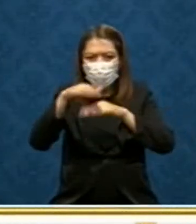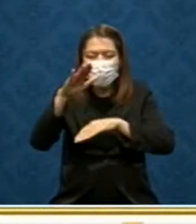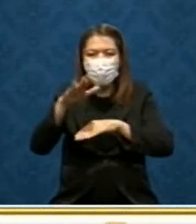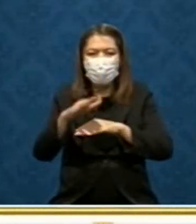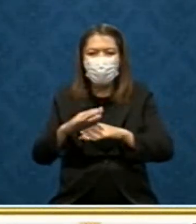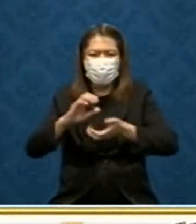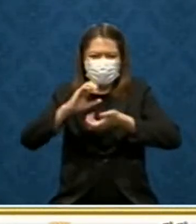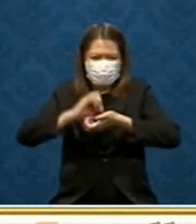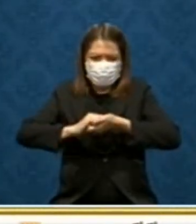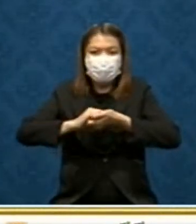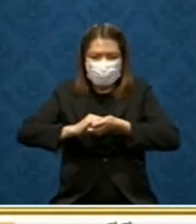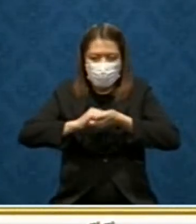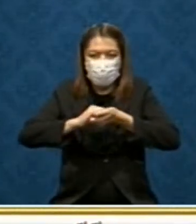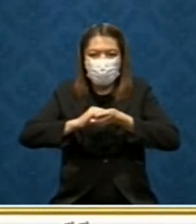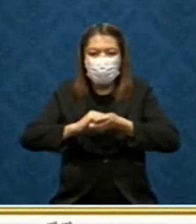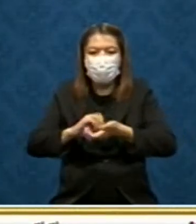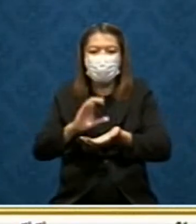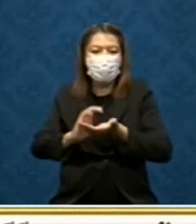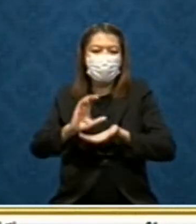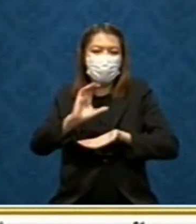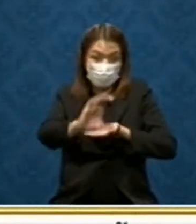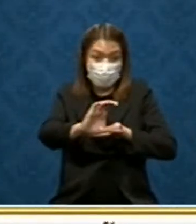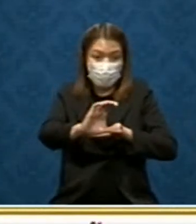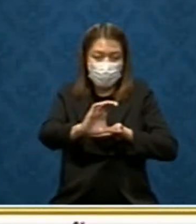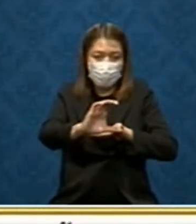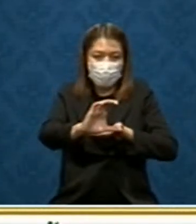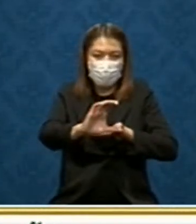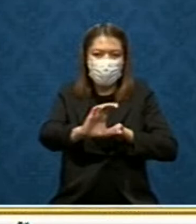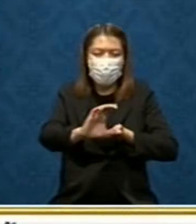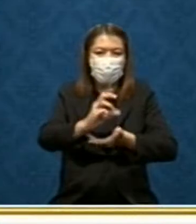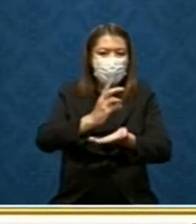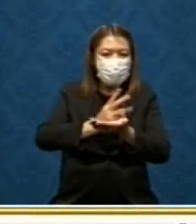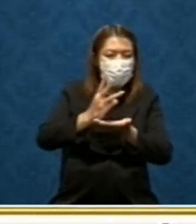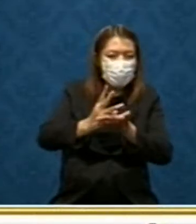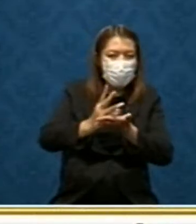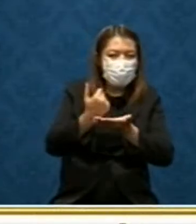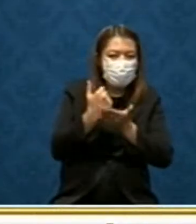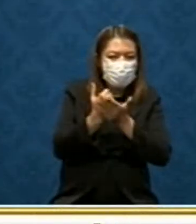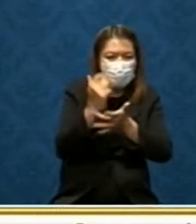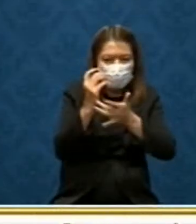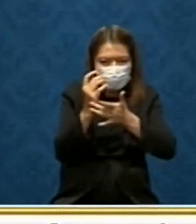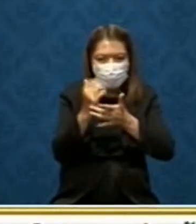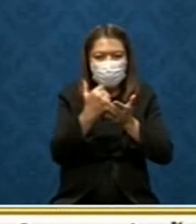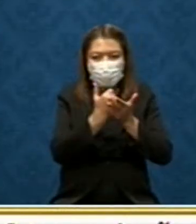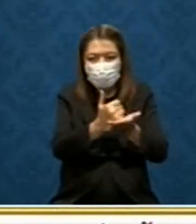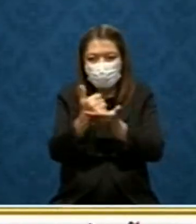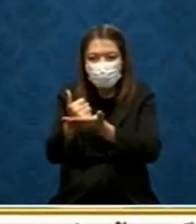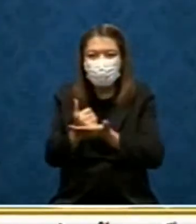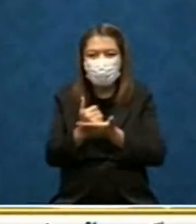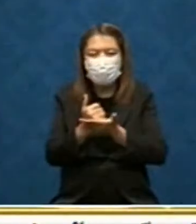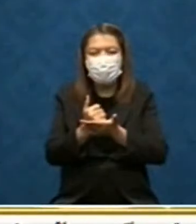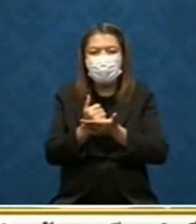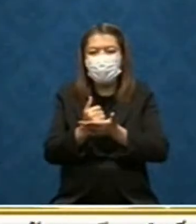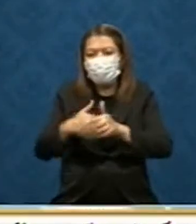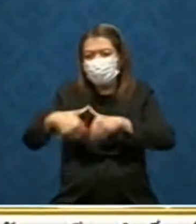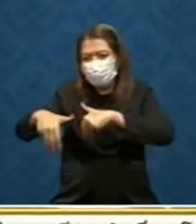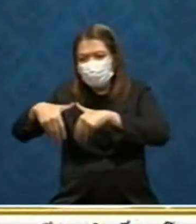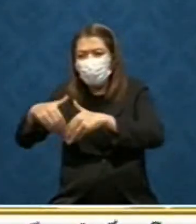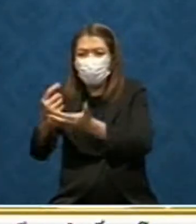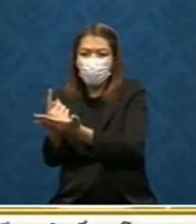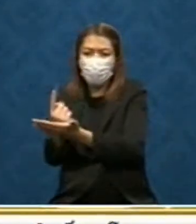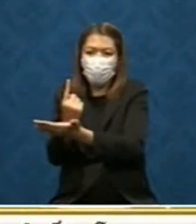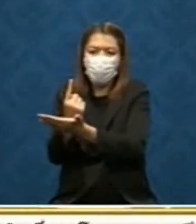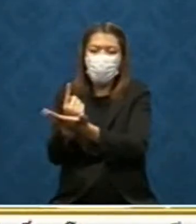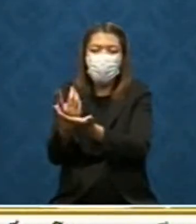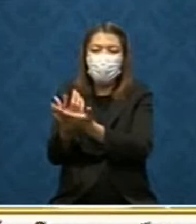posesมีในทุนไปลให้ เขามีนัวิชาการจะเป็นเทคโนโีให้แล้เขามีวิศาคชุมชน ยอม